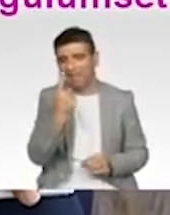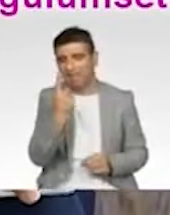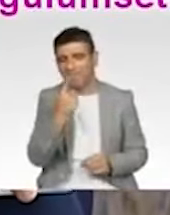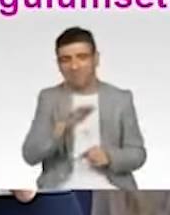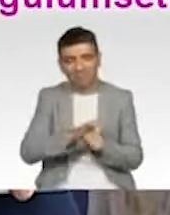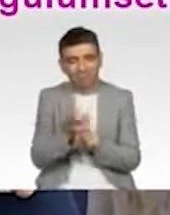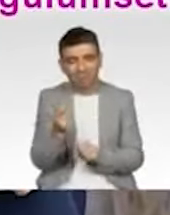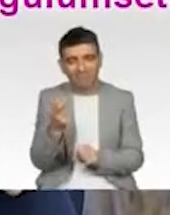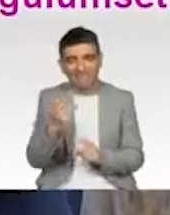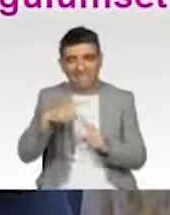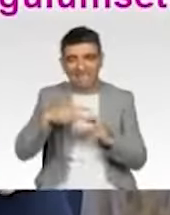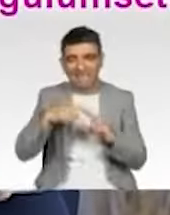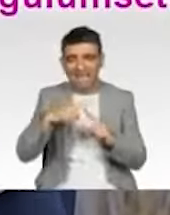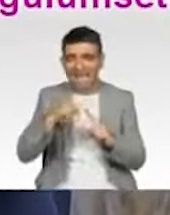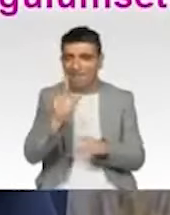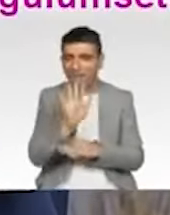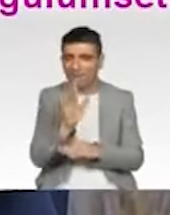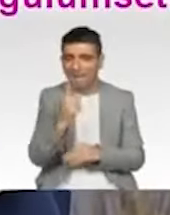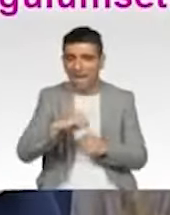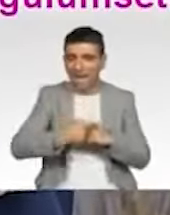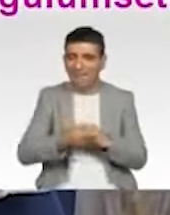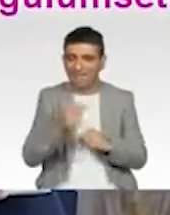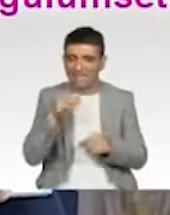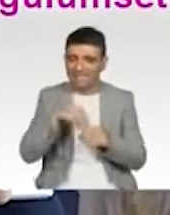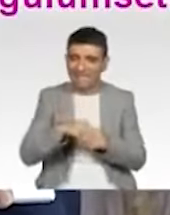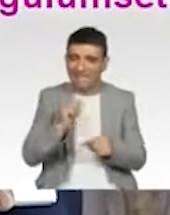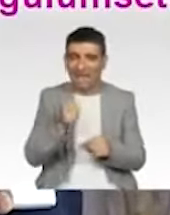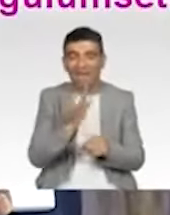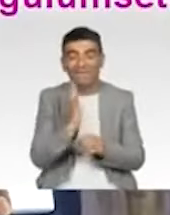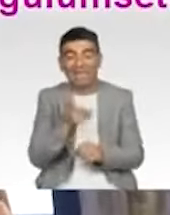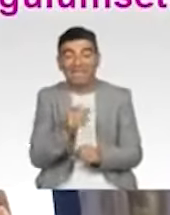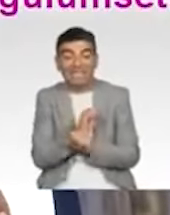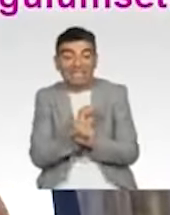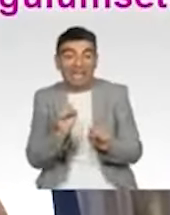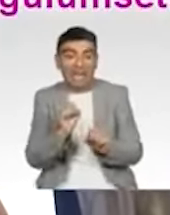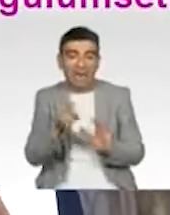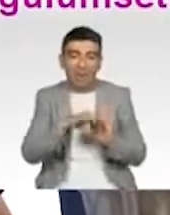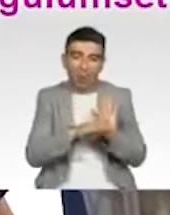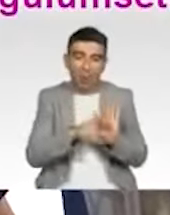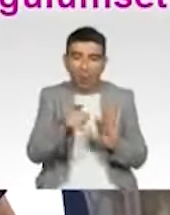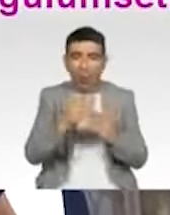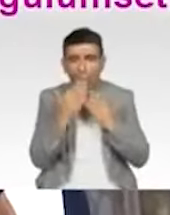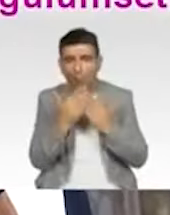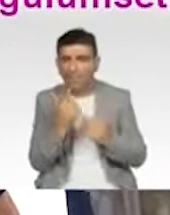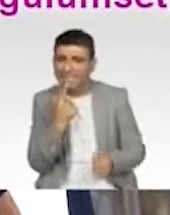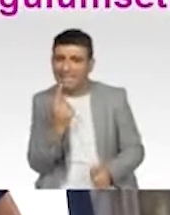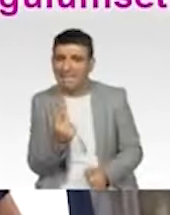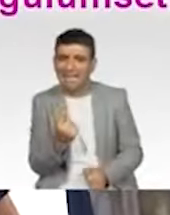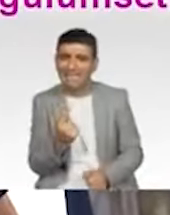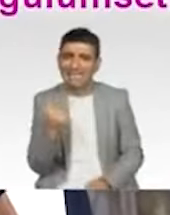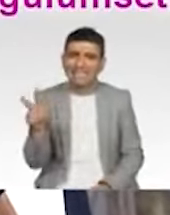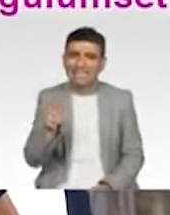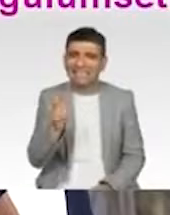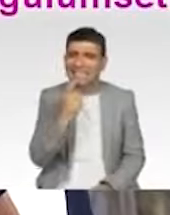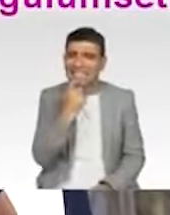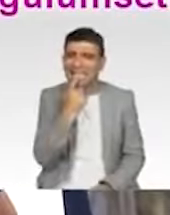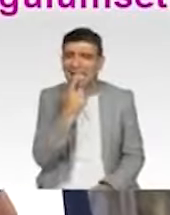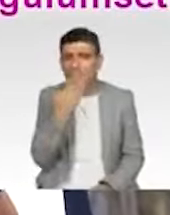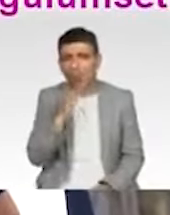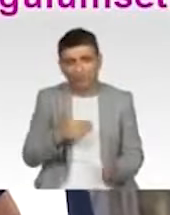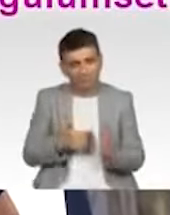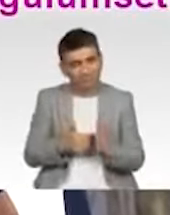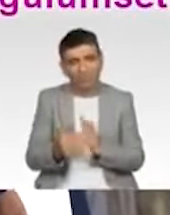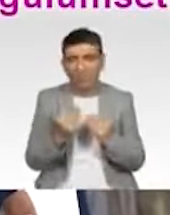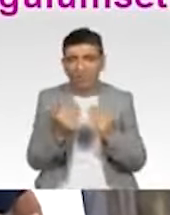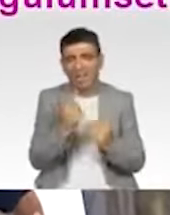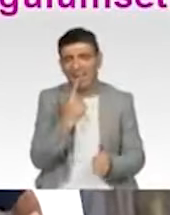pandemi sürecinde TRT 1 ekranlarındaydım. Hafta içi her gün Fazlası Zarar. Sonrasında tekrar onların okuluydu derken 2 senedir yokum, inşallah yakında